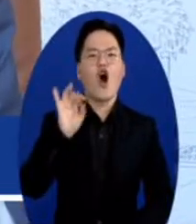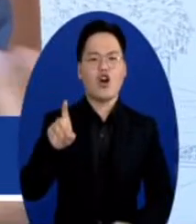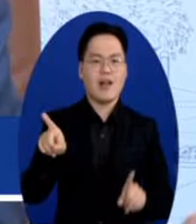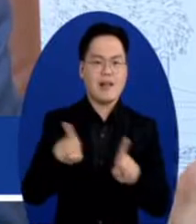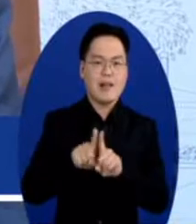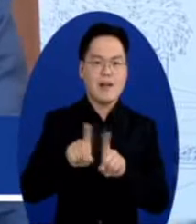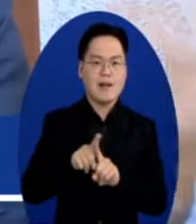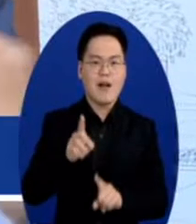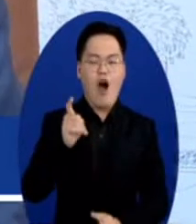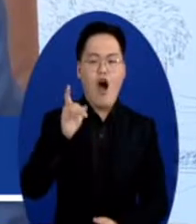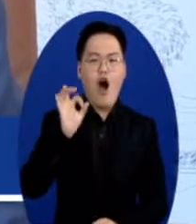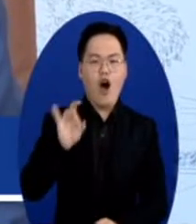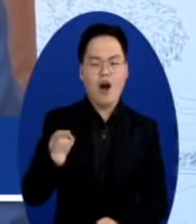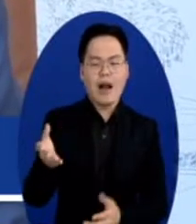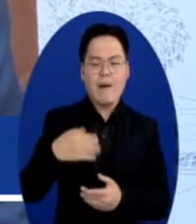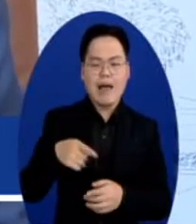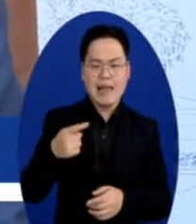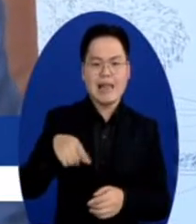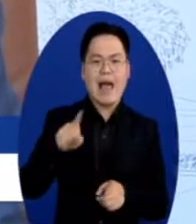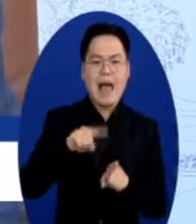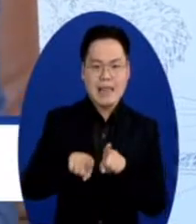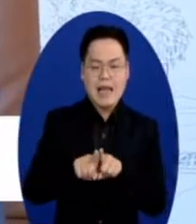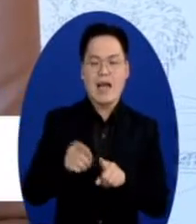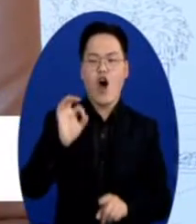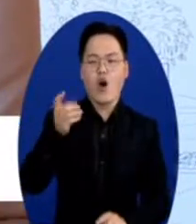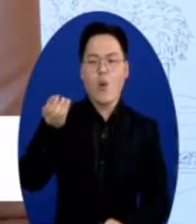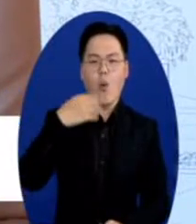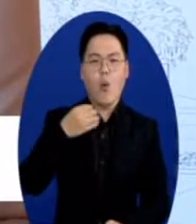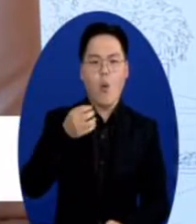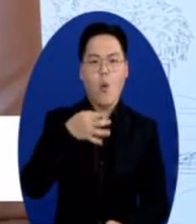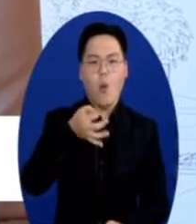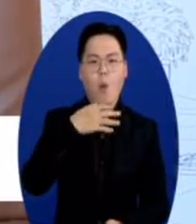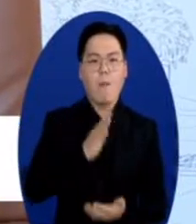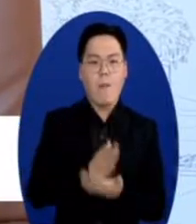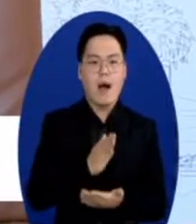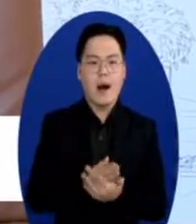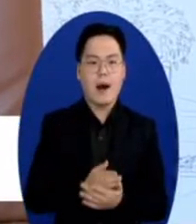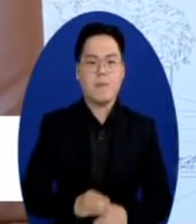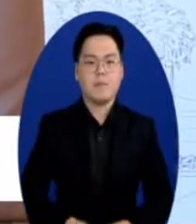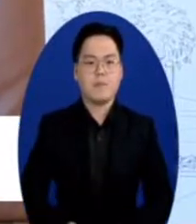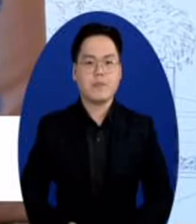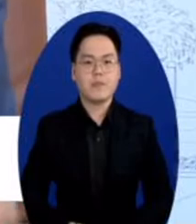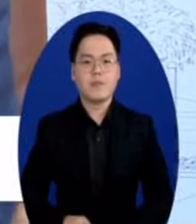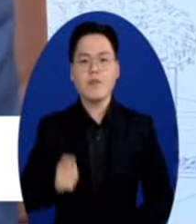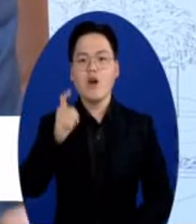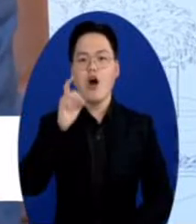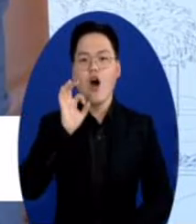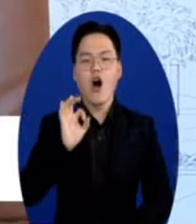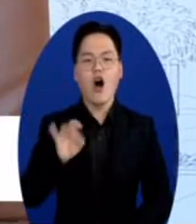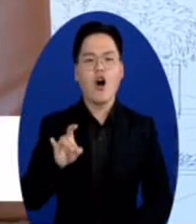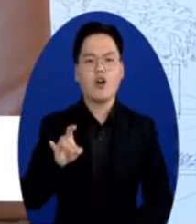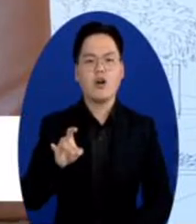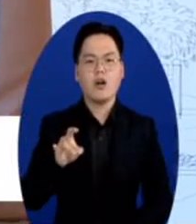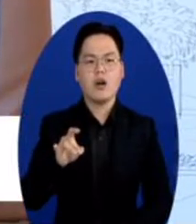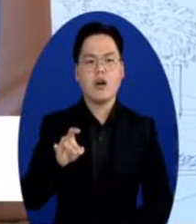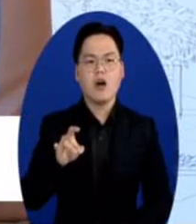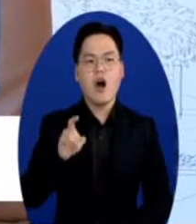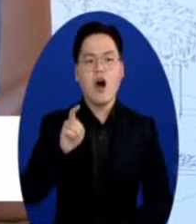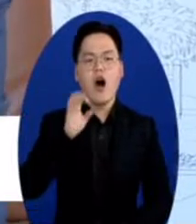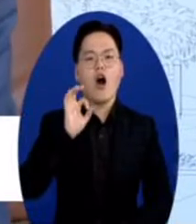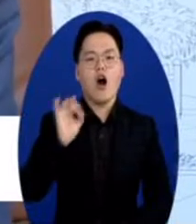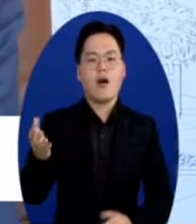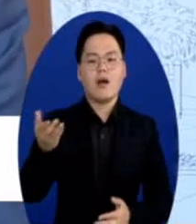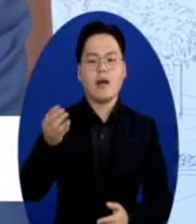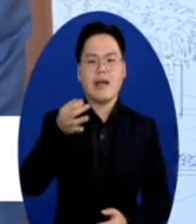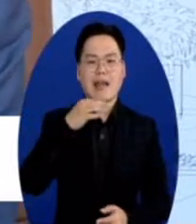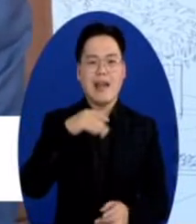шүү дээ. Хорыг хороо дах гал бид нар эм авчирч байгаа байхгүй. Тэгэхээр хор бид нар гацаагүй нөхцөл байдал үүсээд хүнд хор